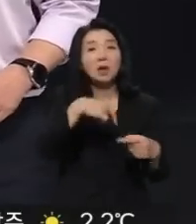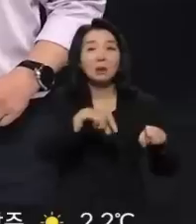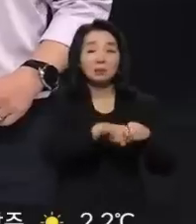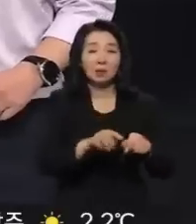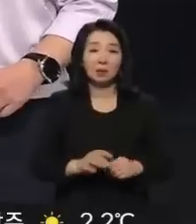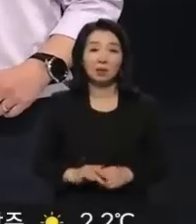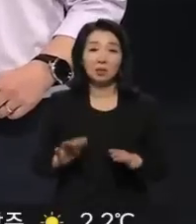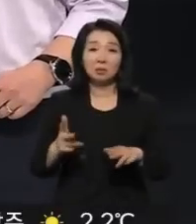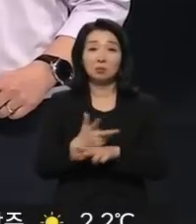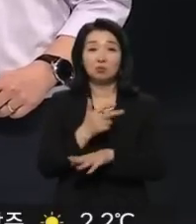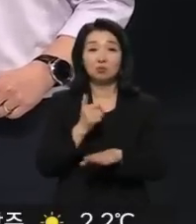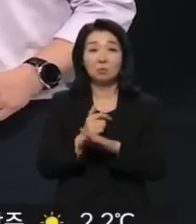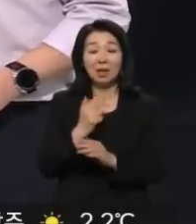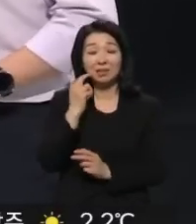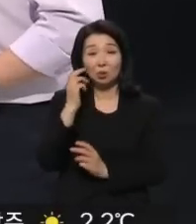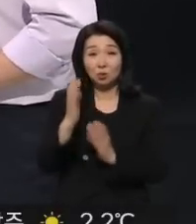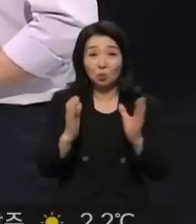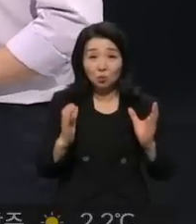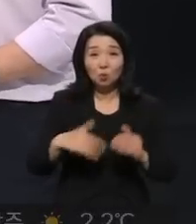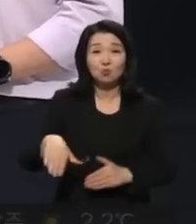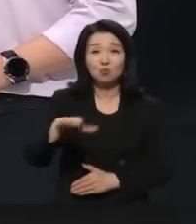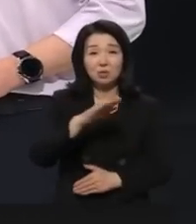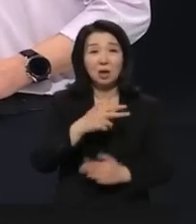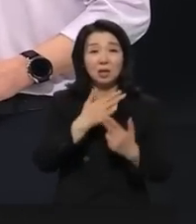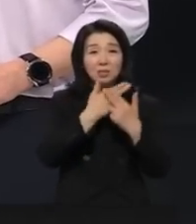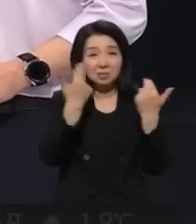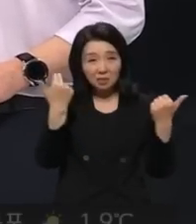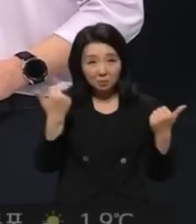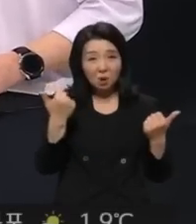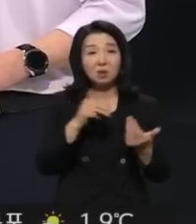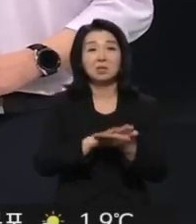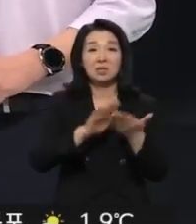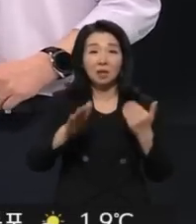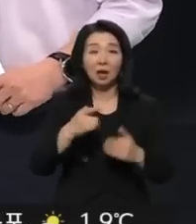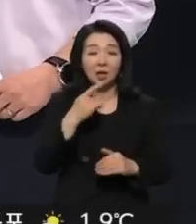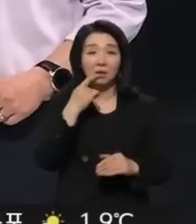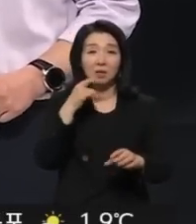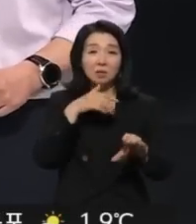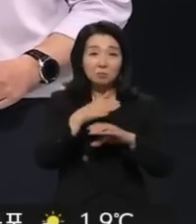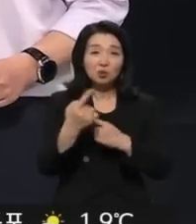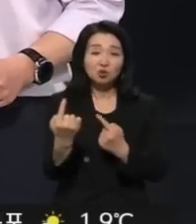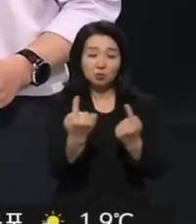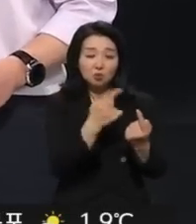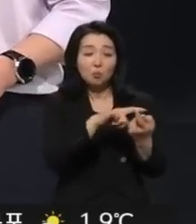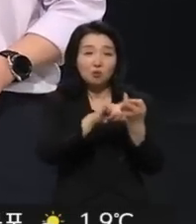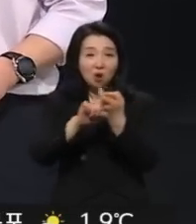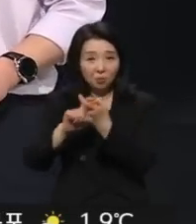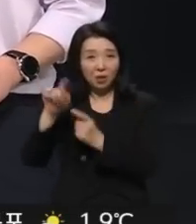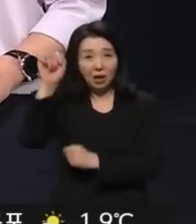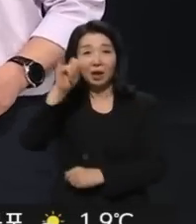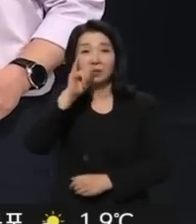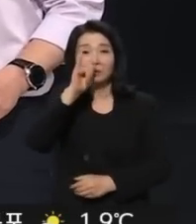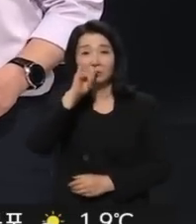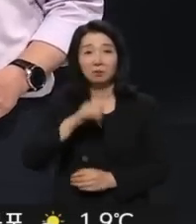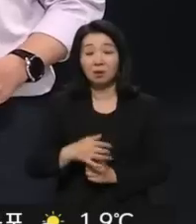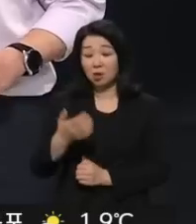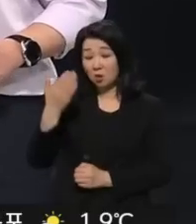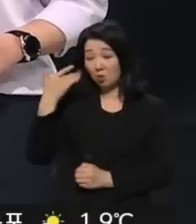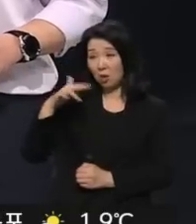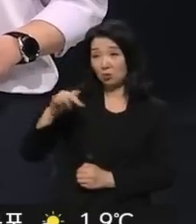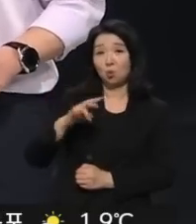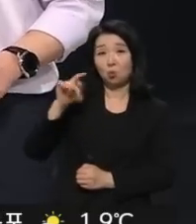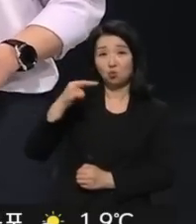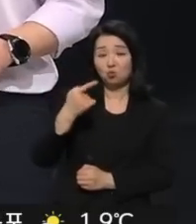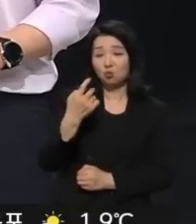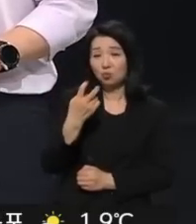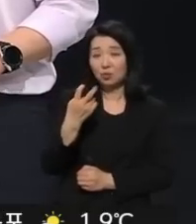이번 주말 서초동에서 우리가 이재명이다 민주시민 촛불연대 집회가 예정돼 있는데요. 과거 조국 수호